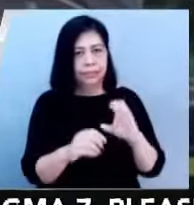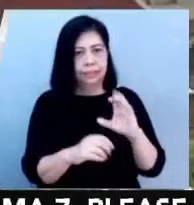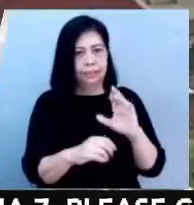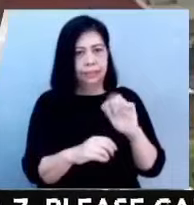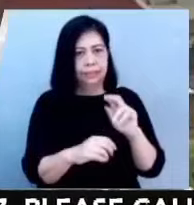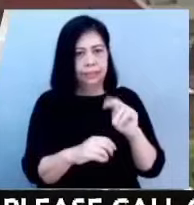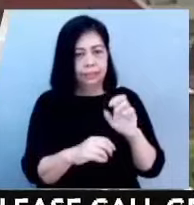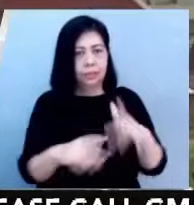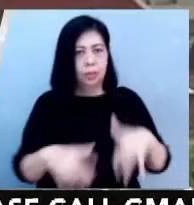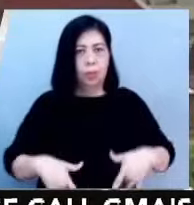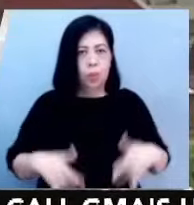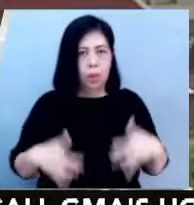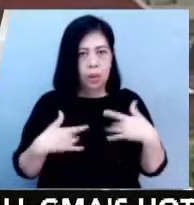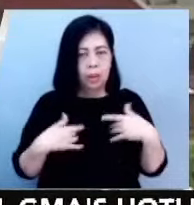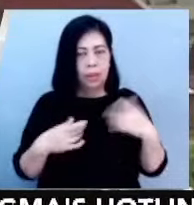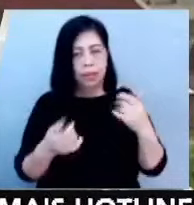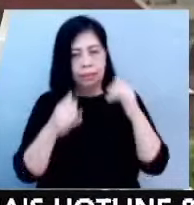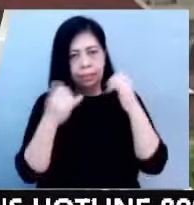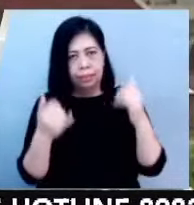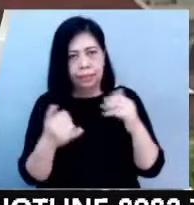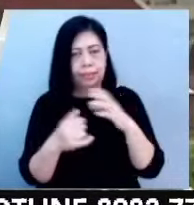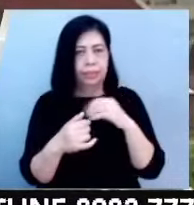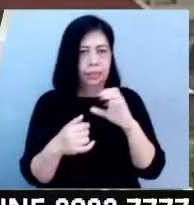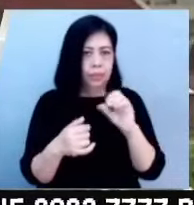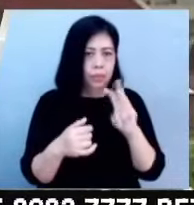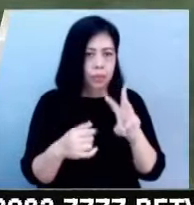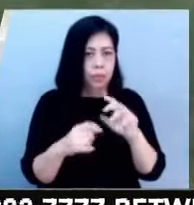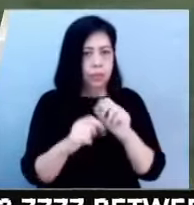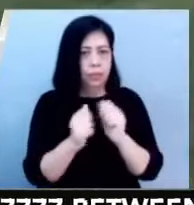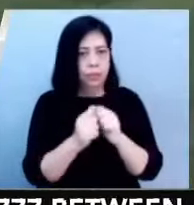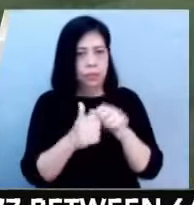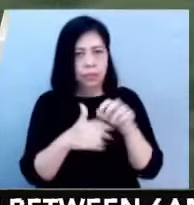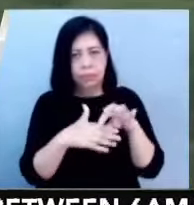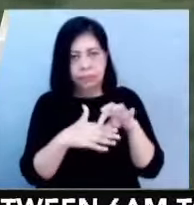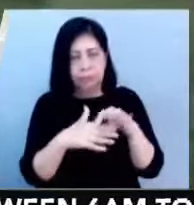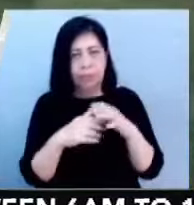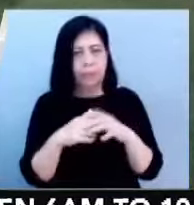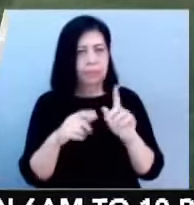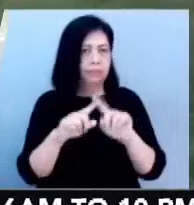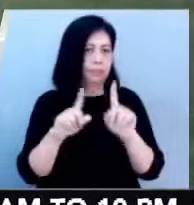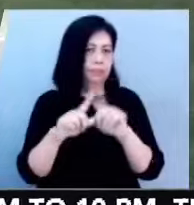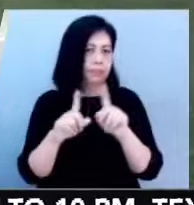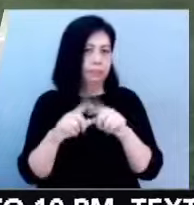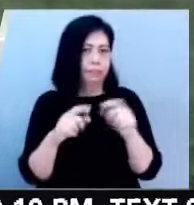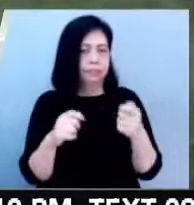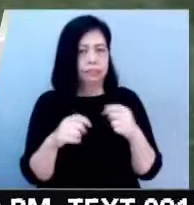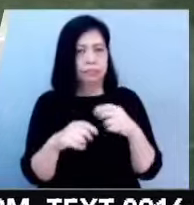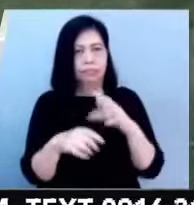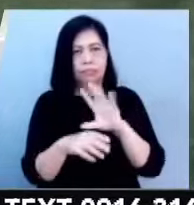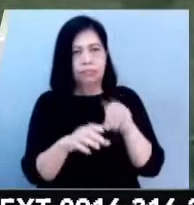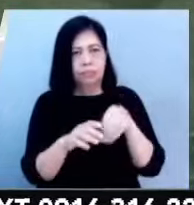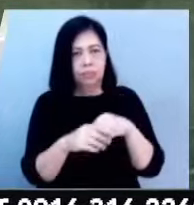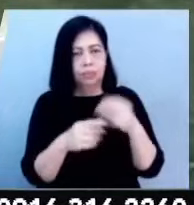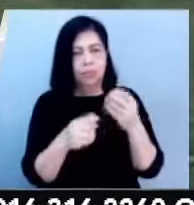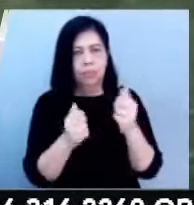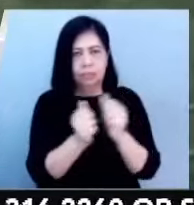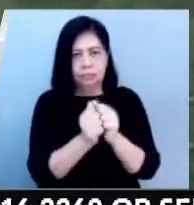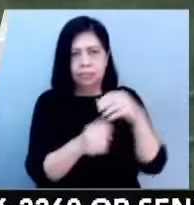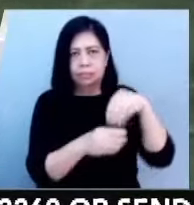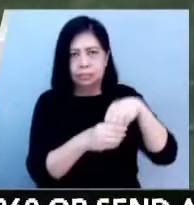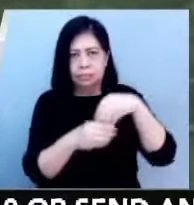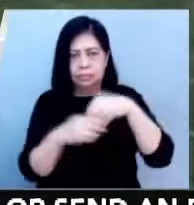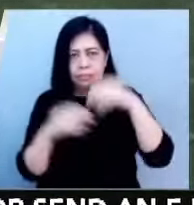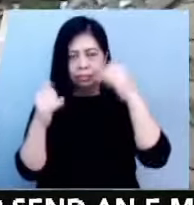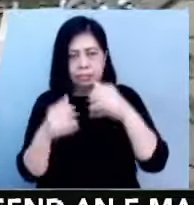buhay na baka at kalabaw, gayon din po sa mga karne nito at iba pang byproducts. Pinapayagan pa rin ang pag-angkat sa ilang